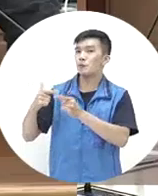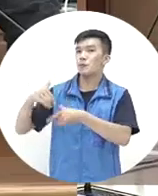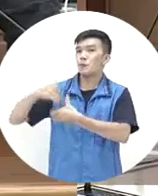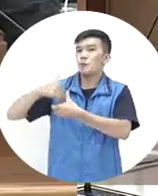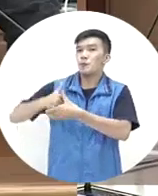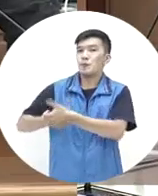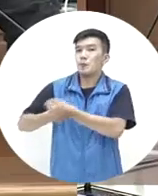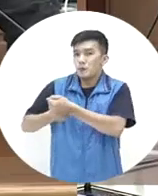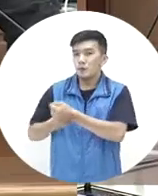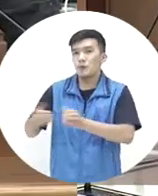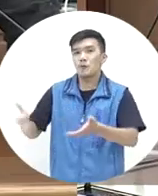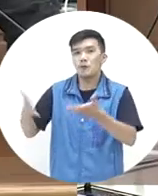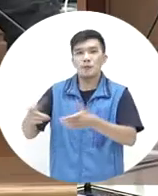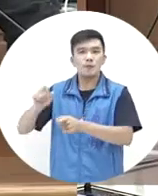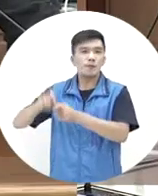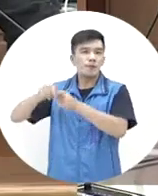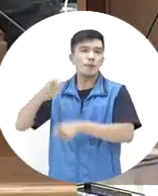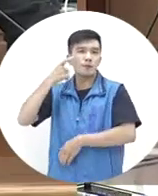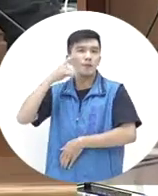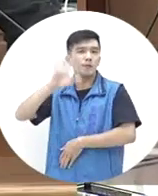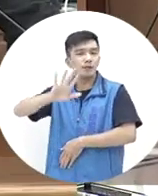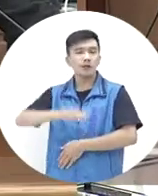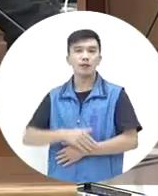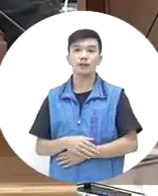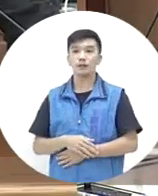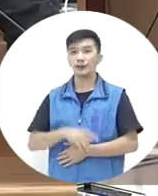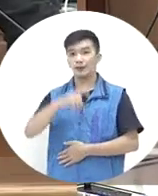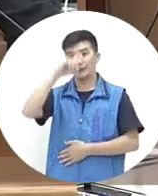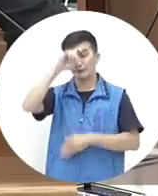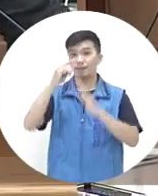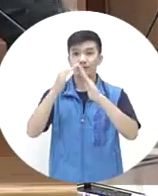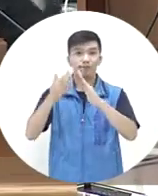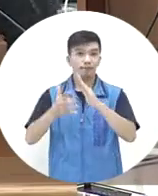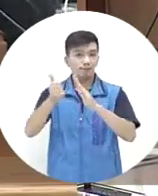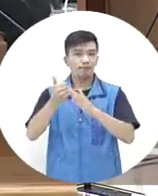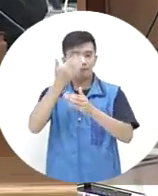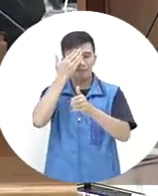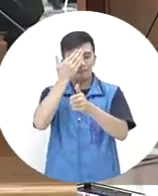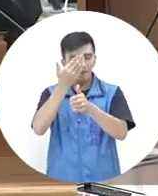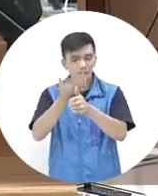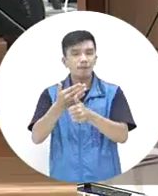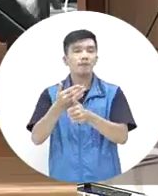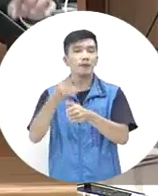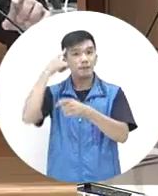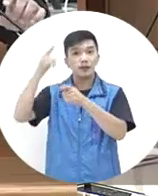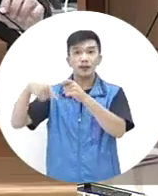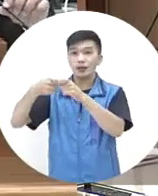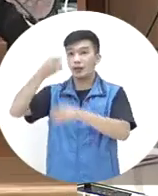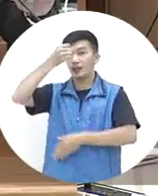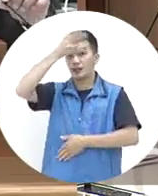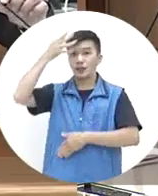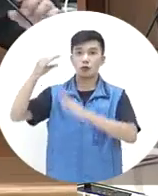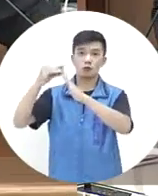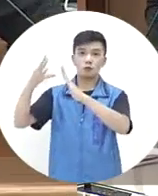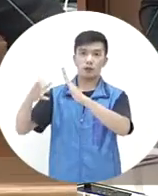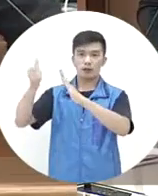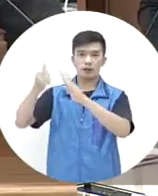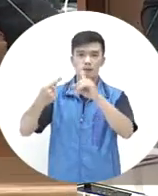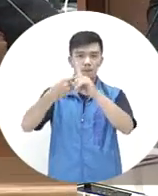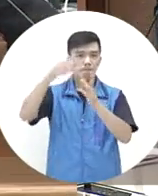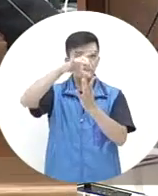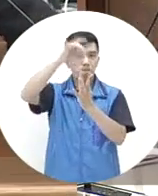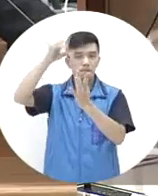庸。市长是不是可以拜托一下哦，明年的青年局长，拜托市长一定要慎重考量人选，是不是